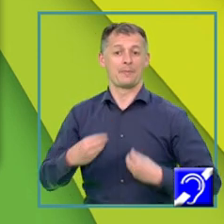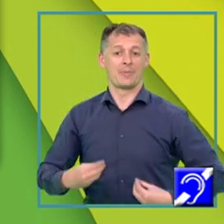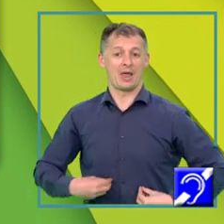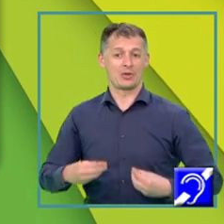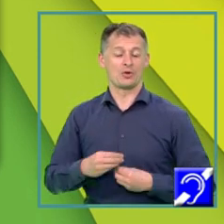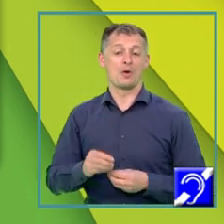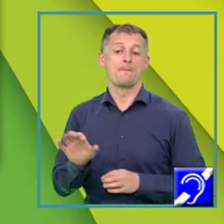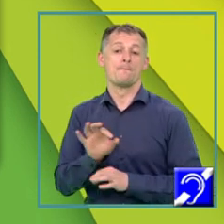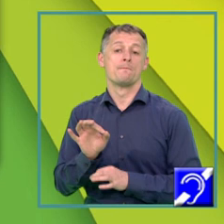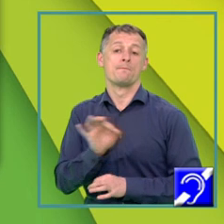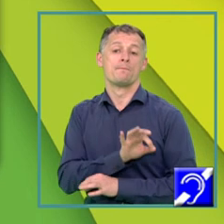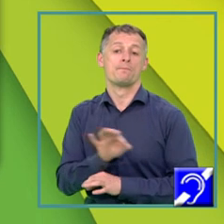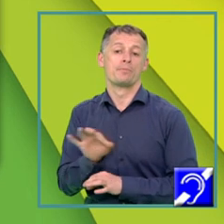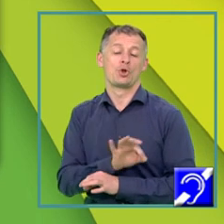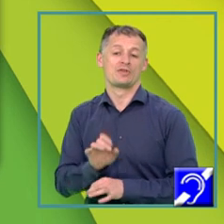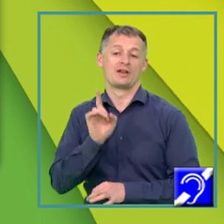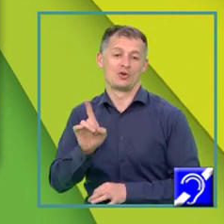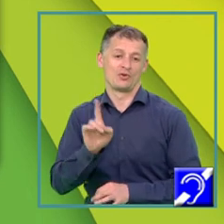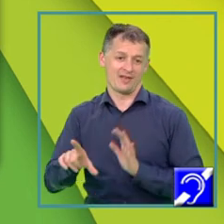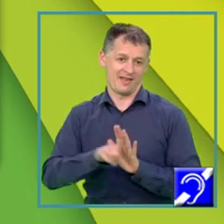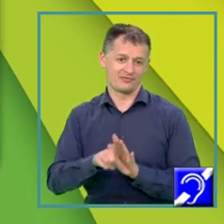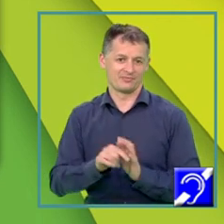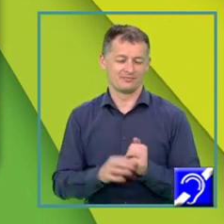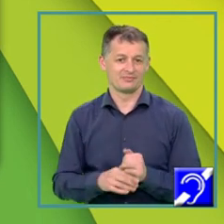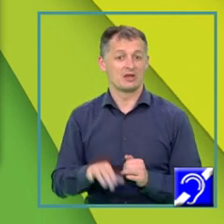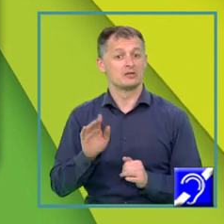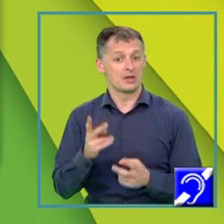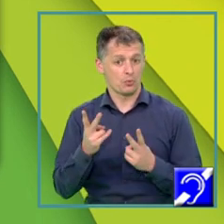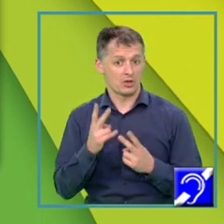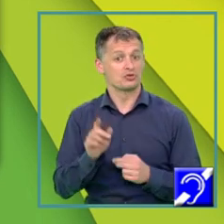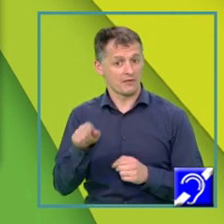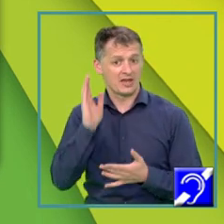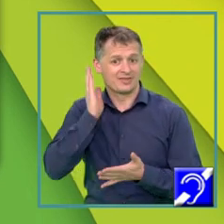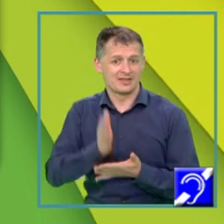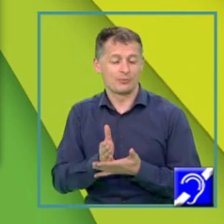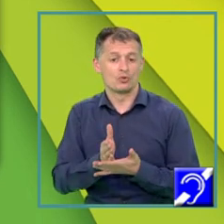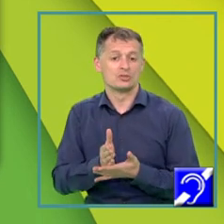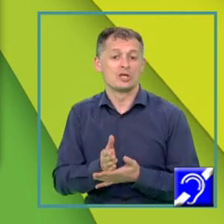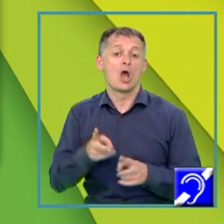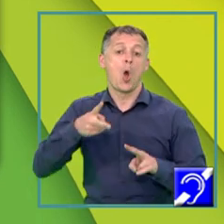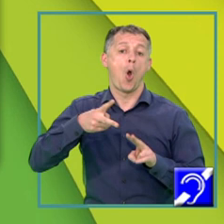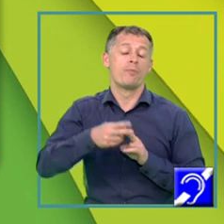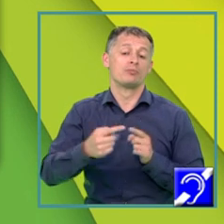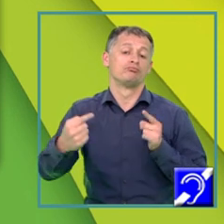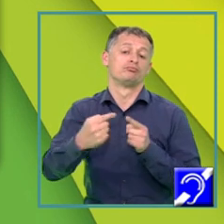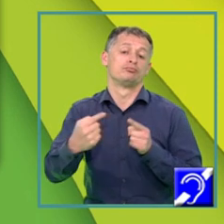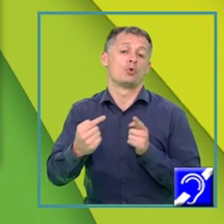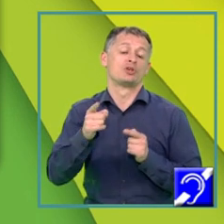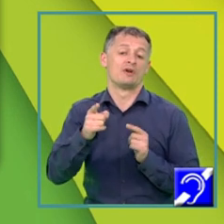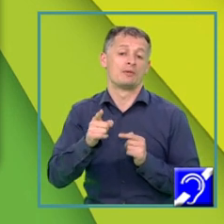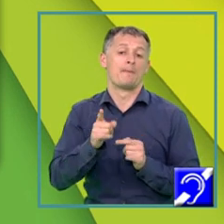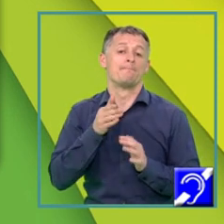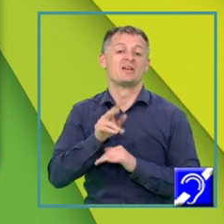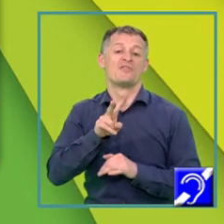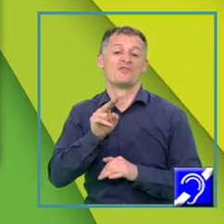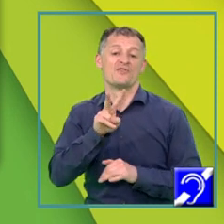sale proiecte de legi. Dar de asemenea este valabilă și informația că avea dreptul de a se opune prin veto. Dreptul la veto, exact asta